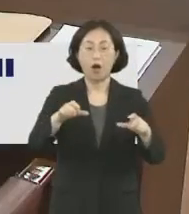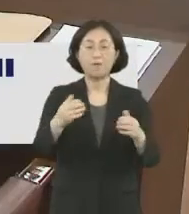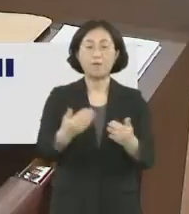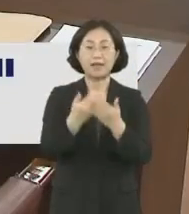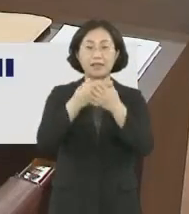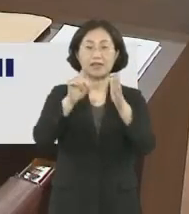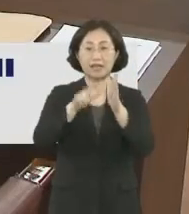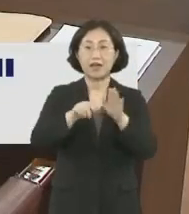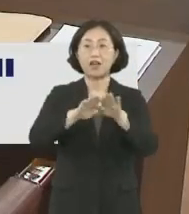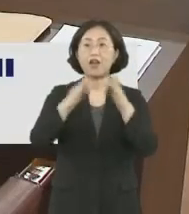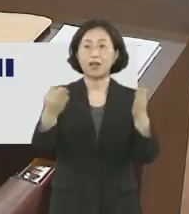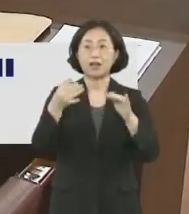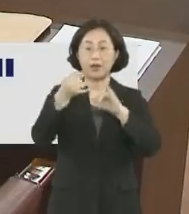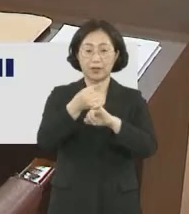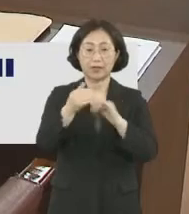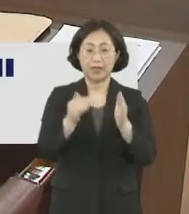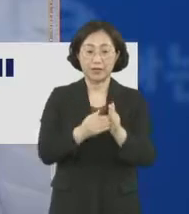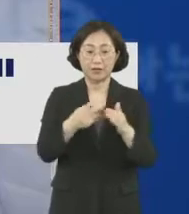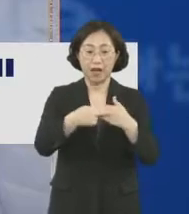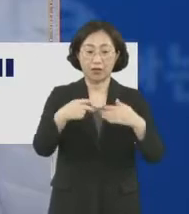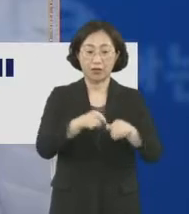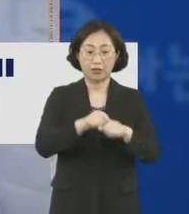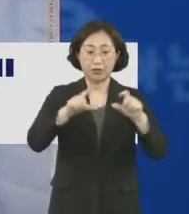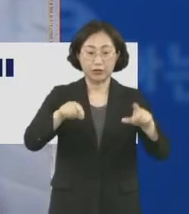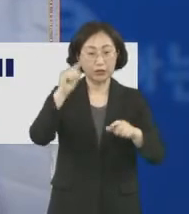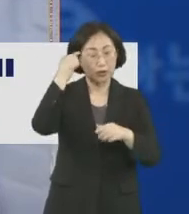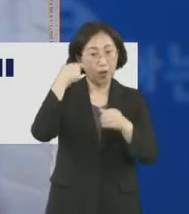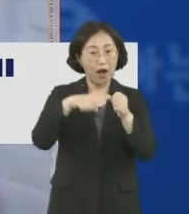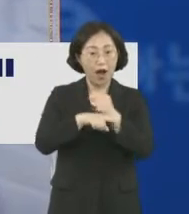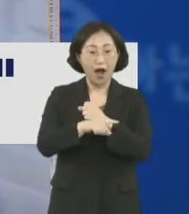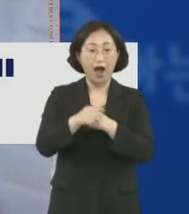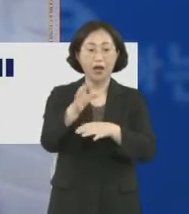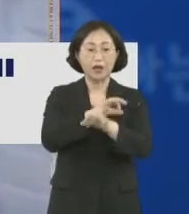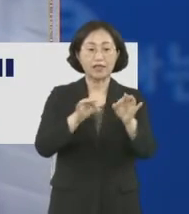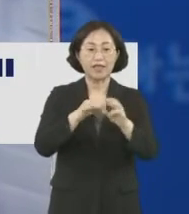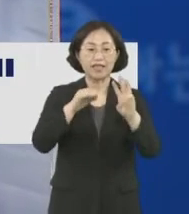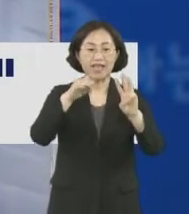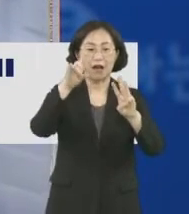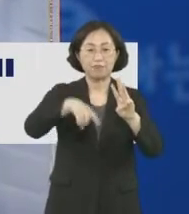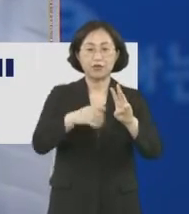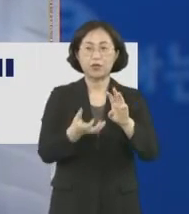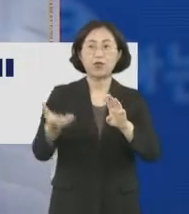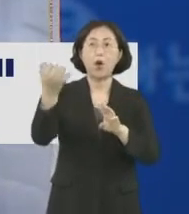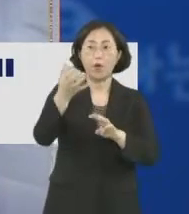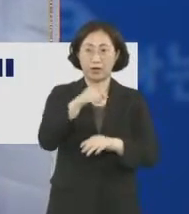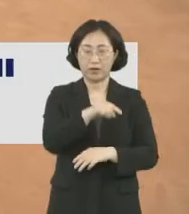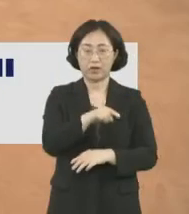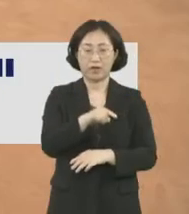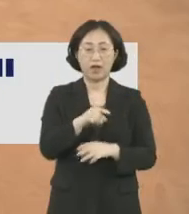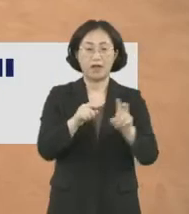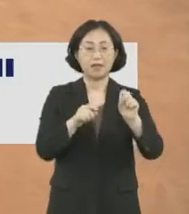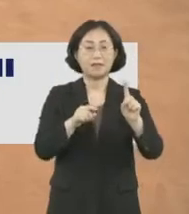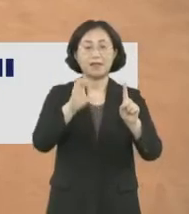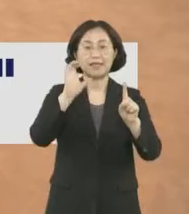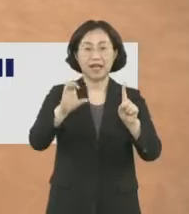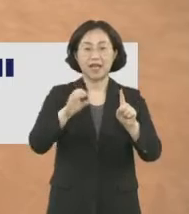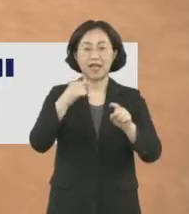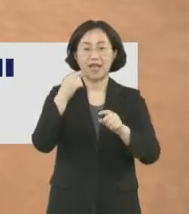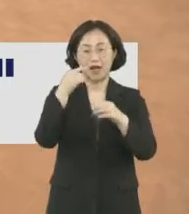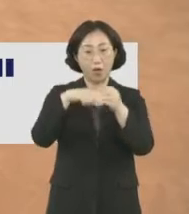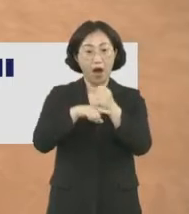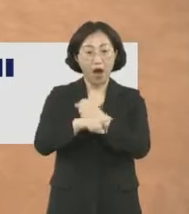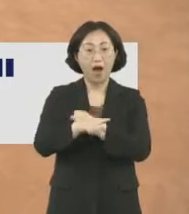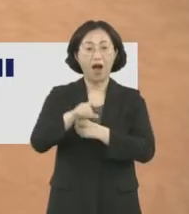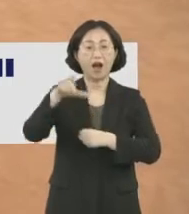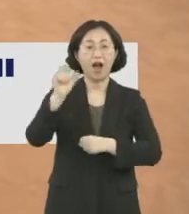전 장관은 대덕특구는 대한민국 과학 경쟁력을 세계 3위로 끌어올린 주역으로 21세기 과학 강국으로 가는